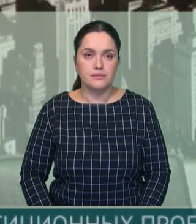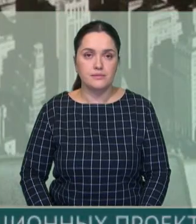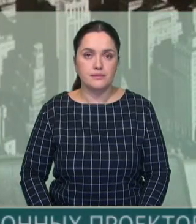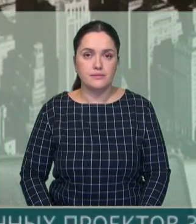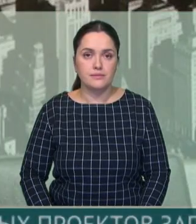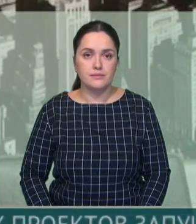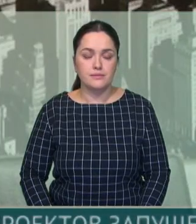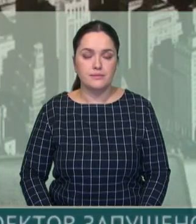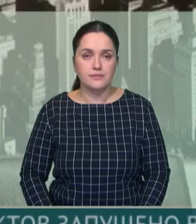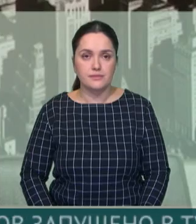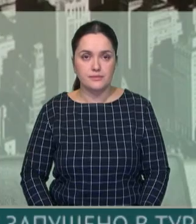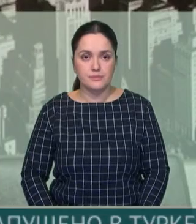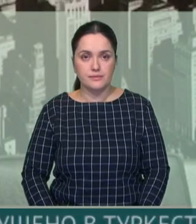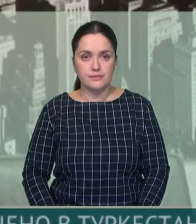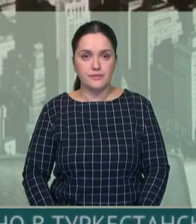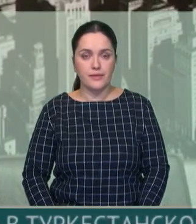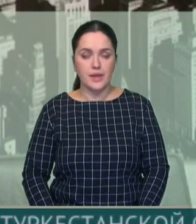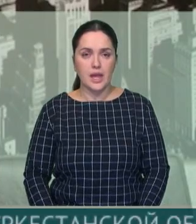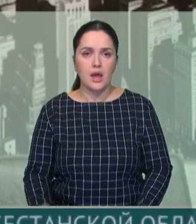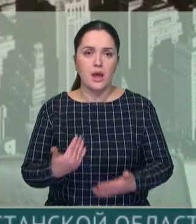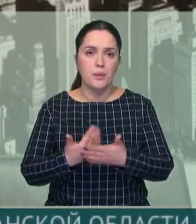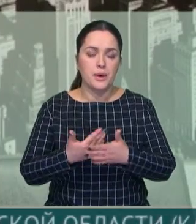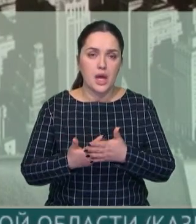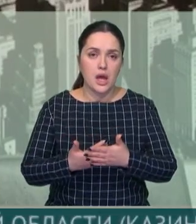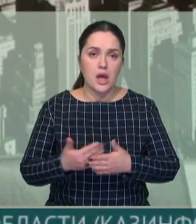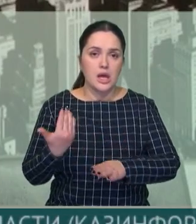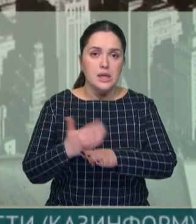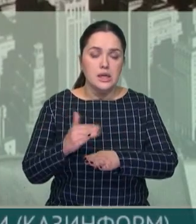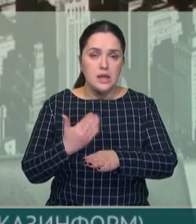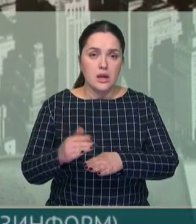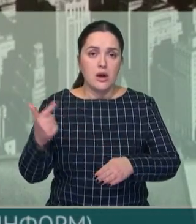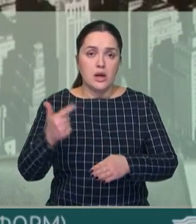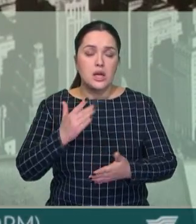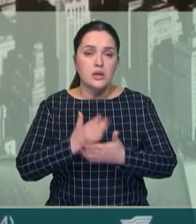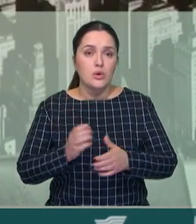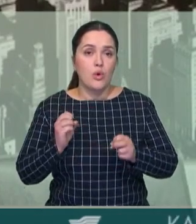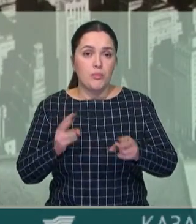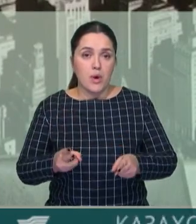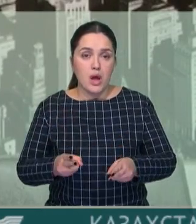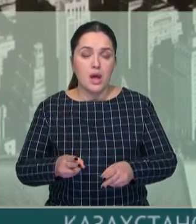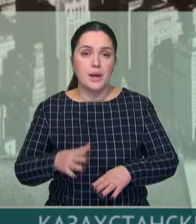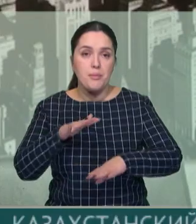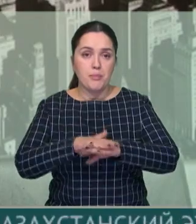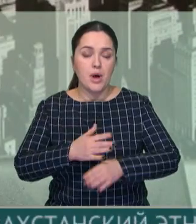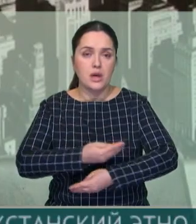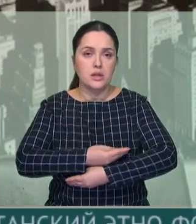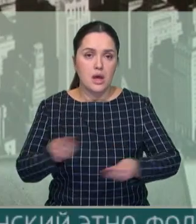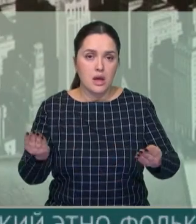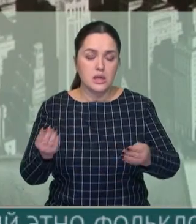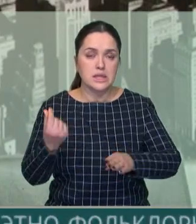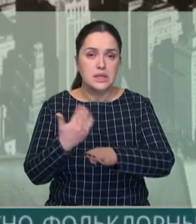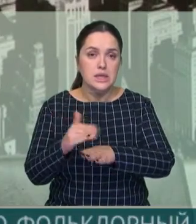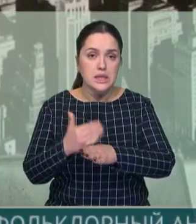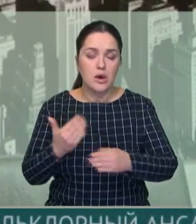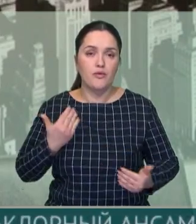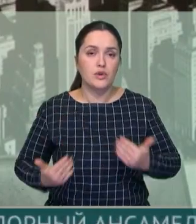Если говорить о потребительском кредитовании, то есть определенные риски, что банки выдадут слишком много плохих суд, и в